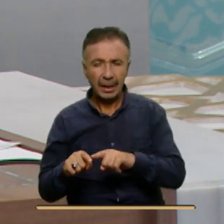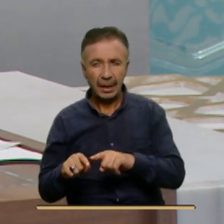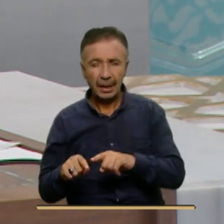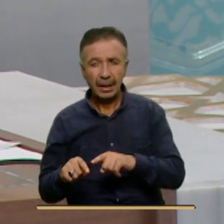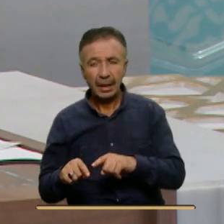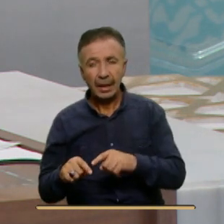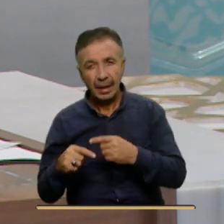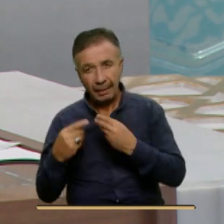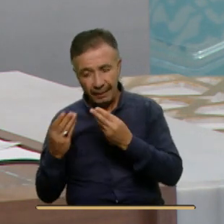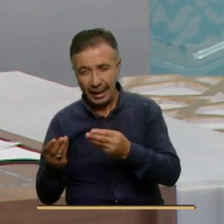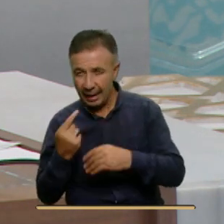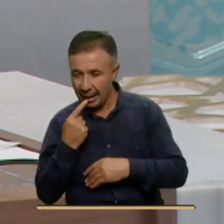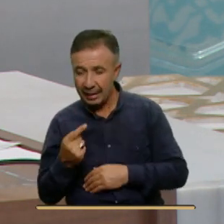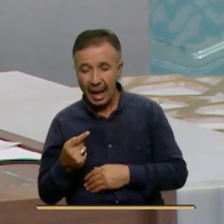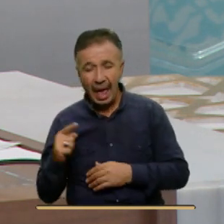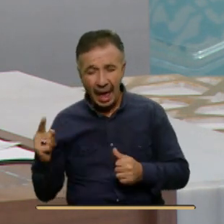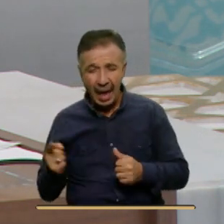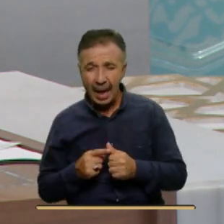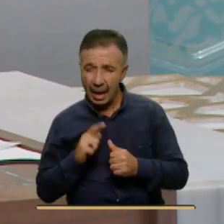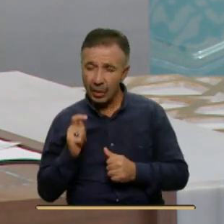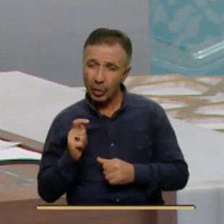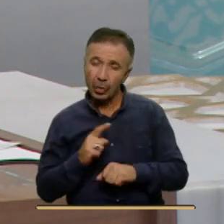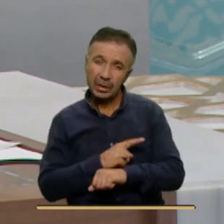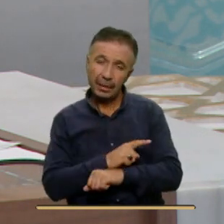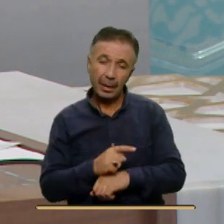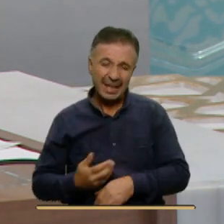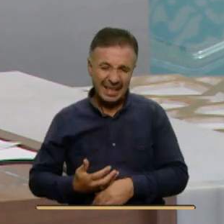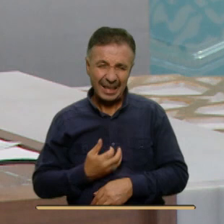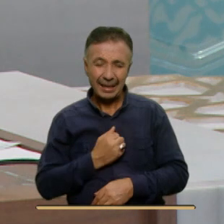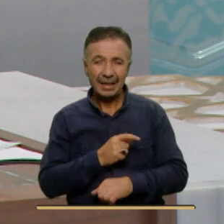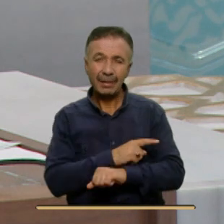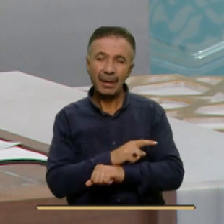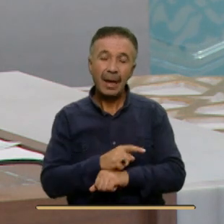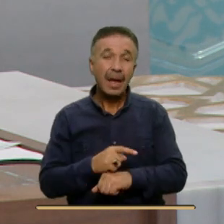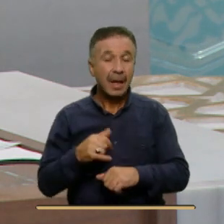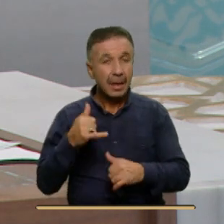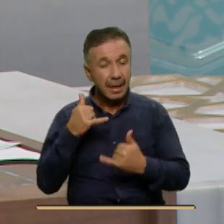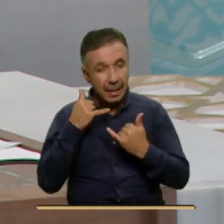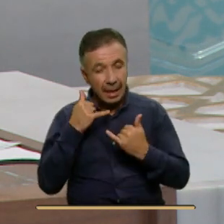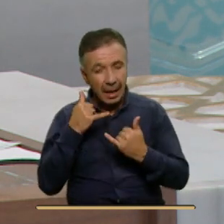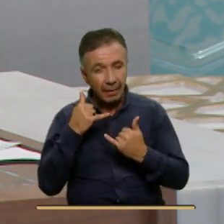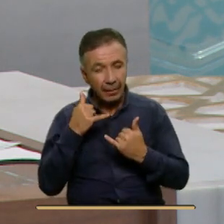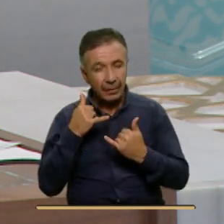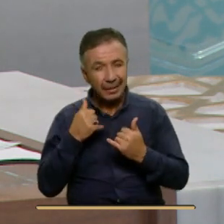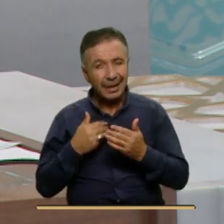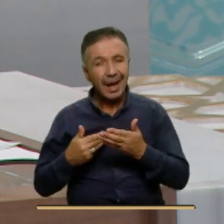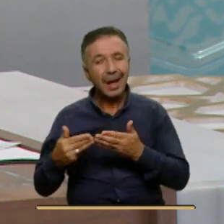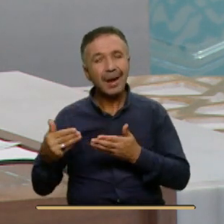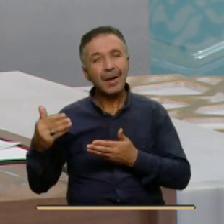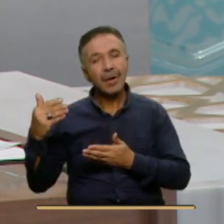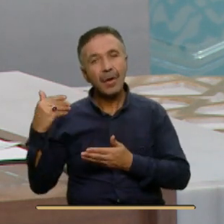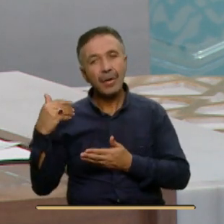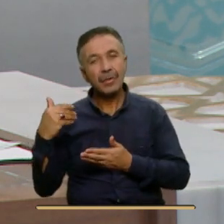En sıkıntılı zamanlarımızda telefona sarılmadan önce komşular yetişin